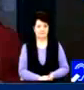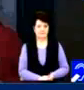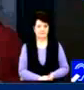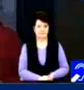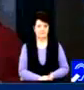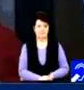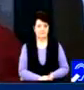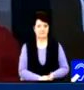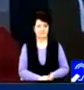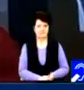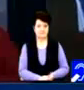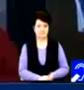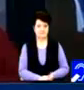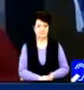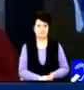non